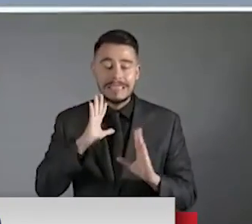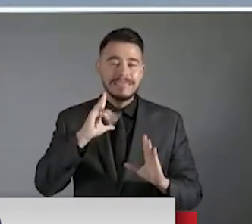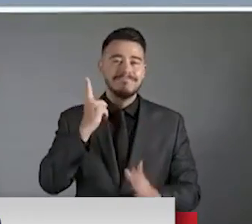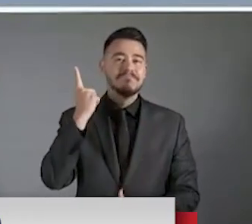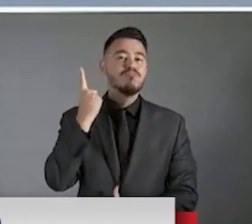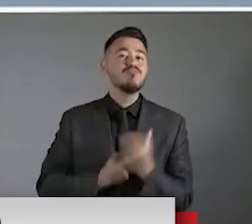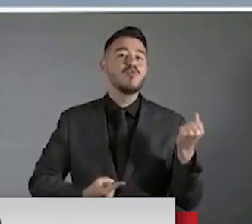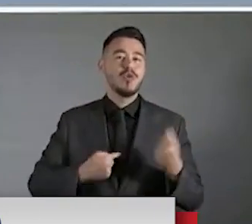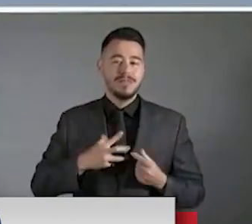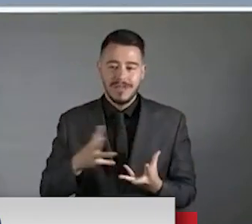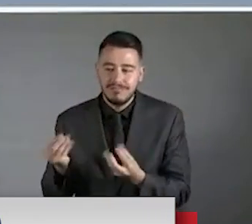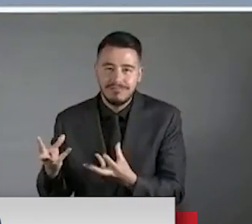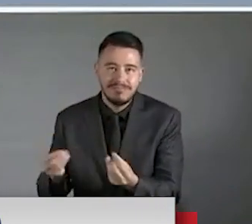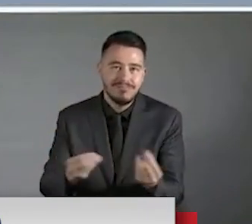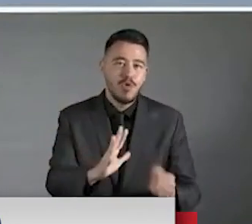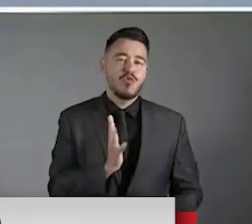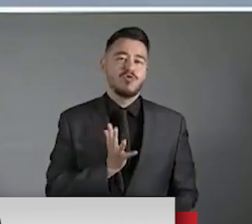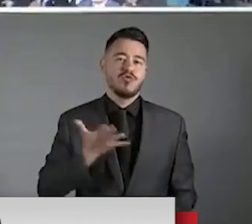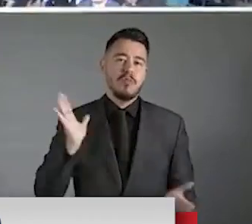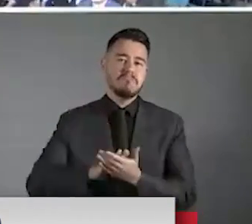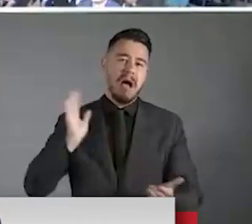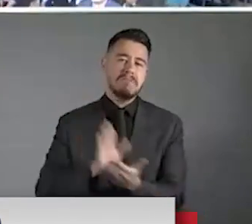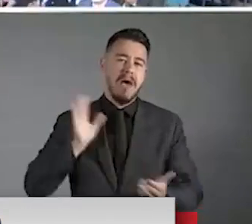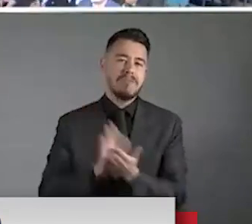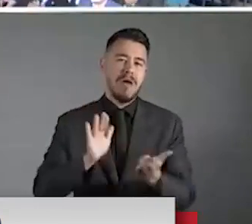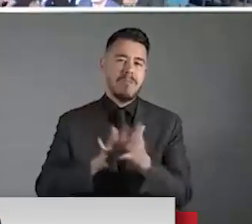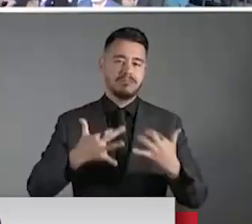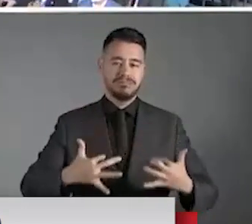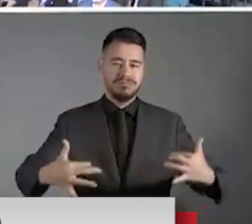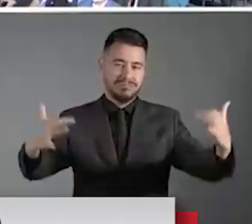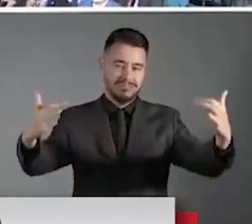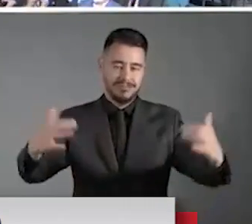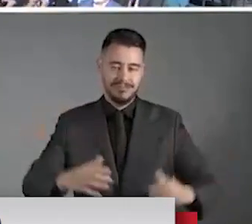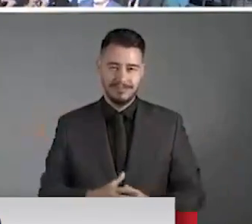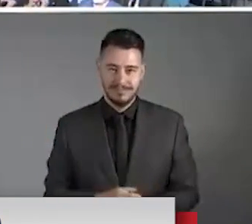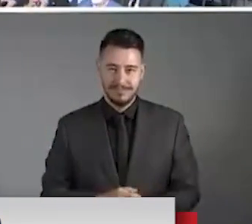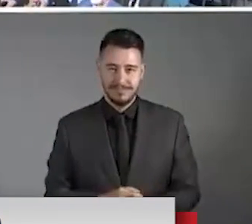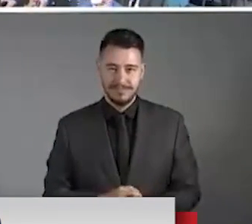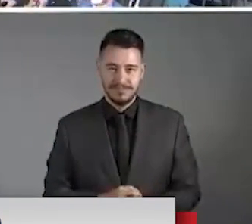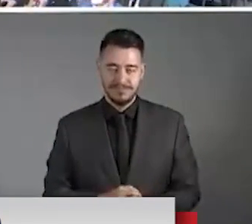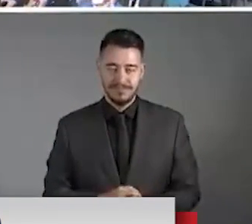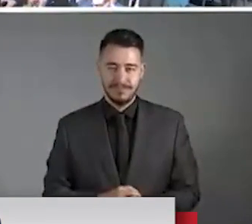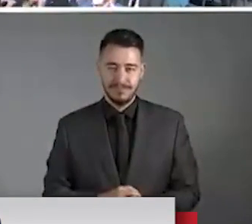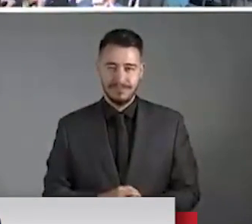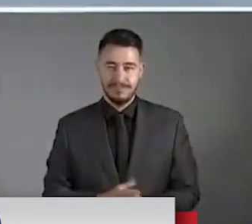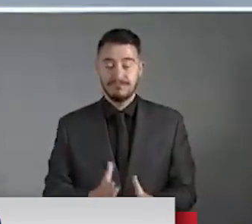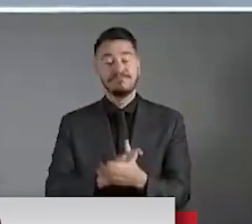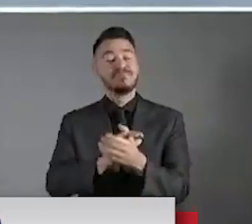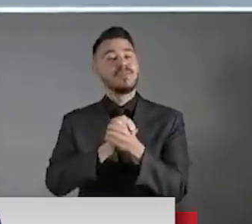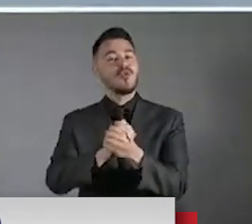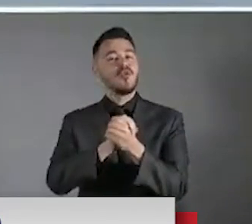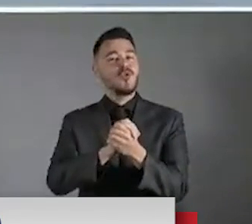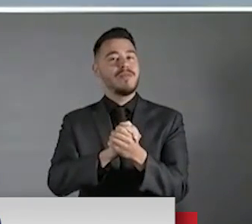Η παρέμβαση του Αντώνη Σαμαρά με την ομιλία του στο συνέδριο ήταν ένα ανελαίτητο σφυροκόπημα κατά της ηγεσίας της Νέας Δημοκρατίας, ενώπιον μάλιστα του